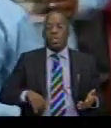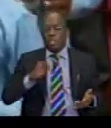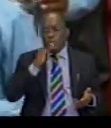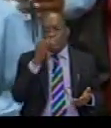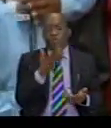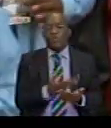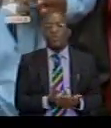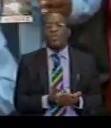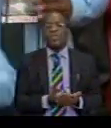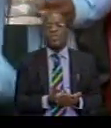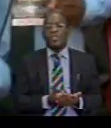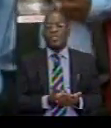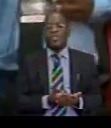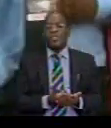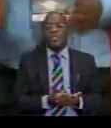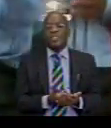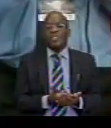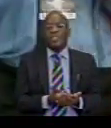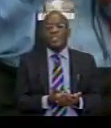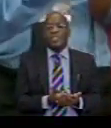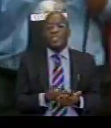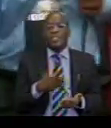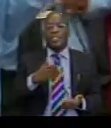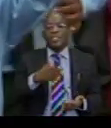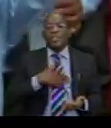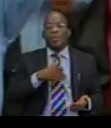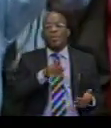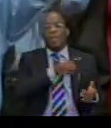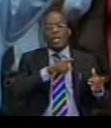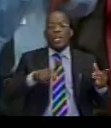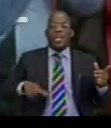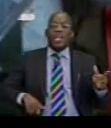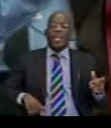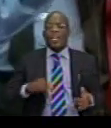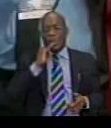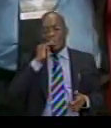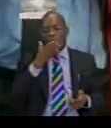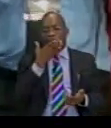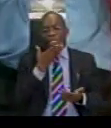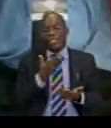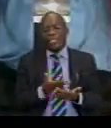good. My Lord is good.